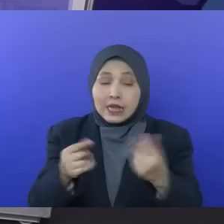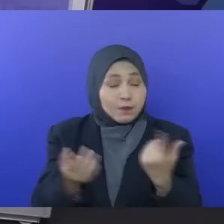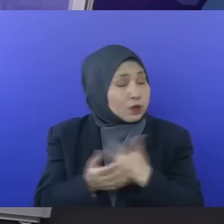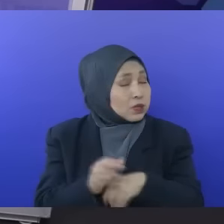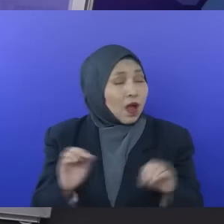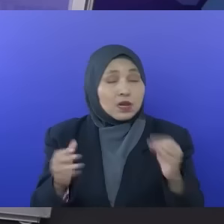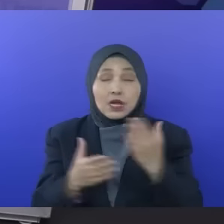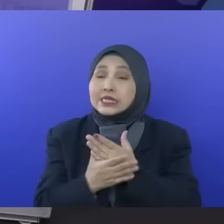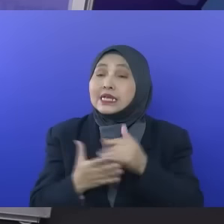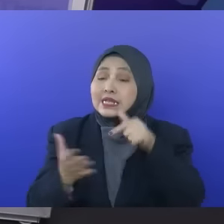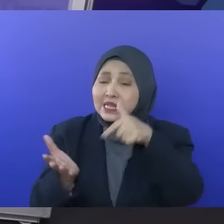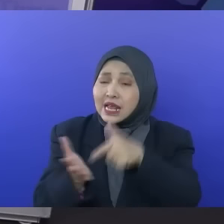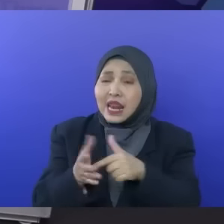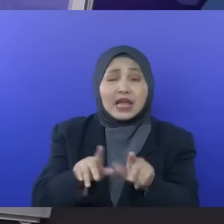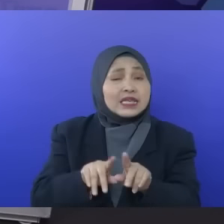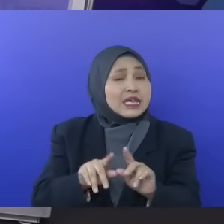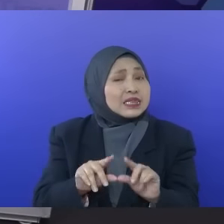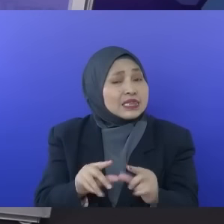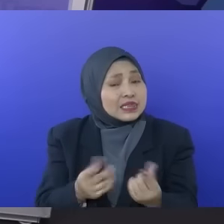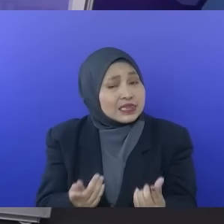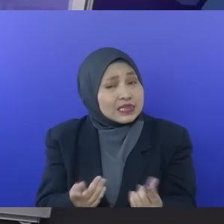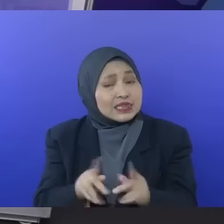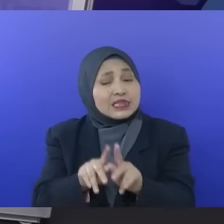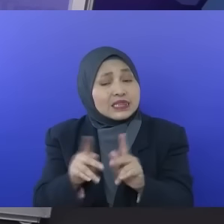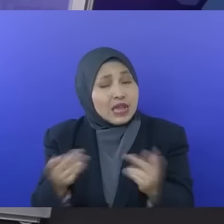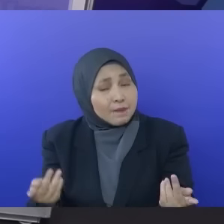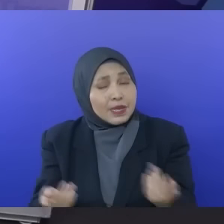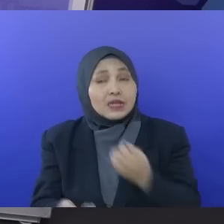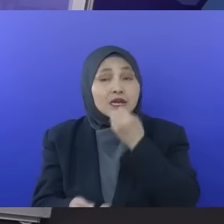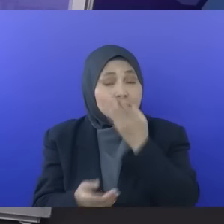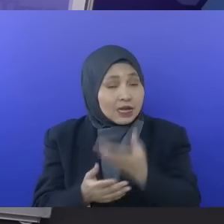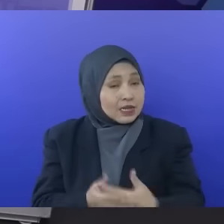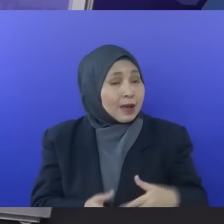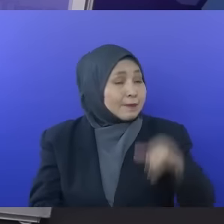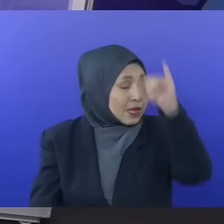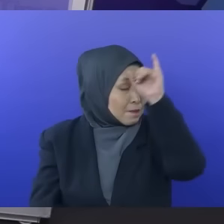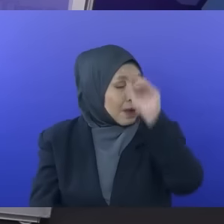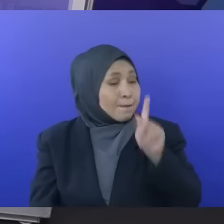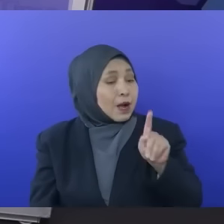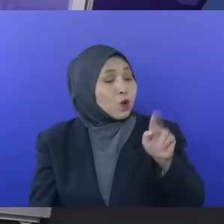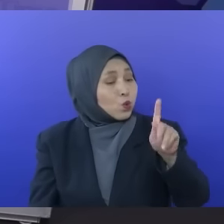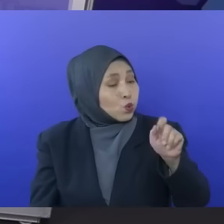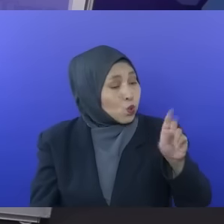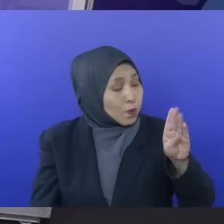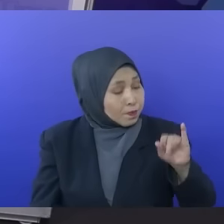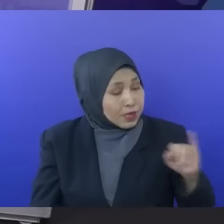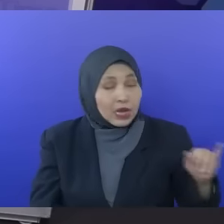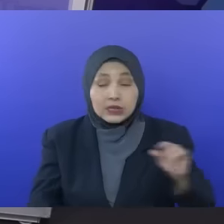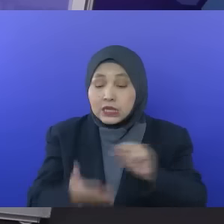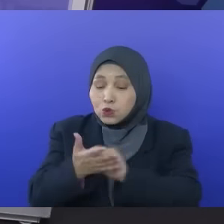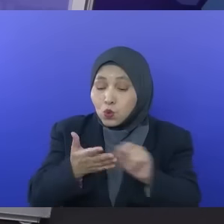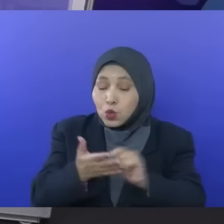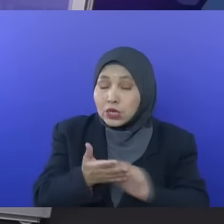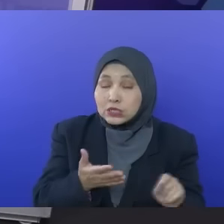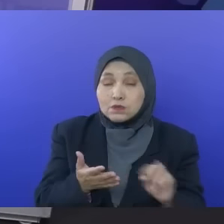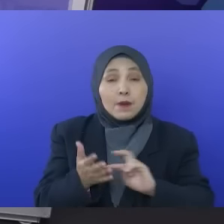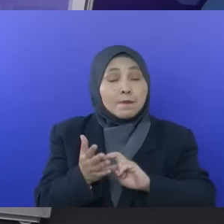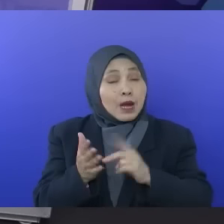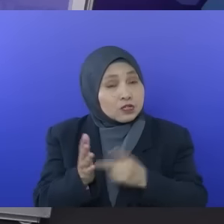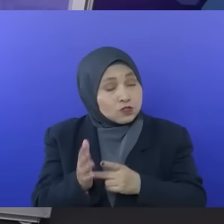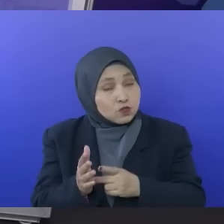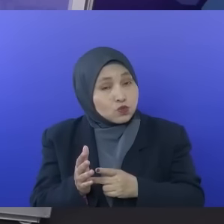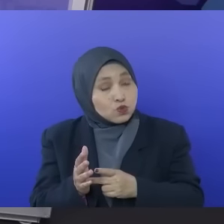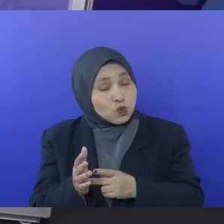kitab misalnya kitab yang dinyatakan oleh Imam qurthubi Alkitab ini sesuatu yang tertulis satu Ia juga bermaksud